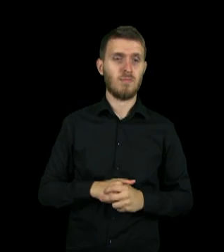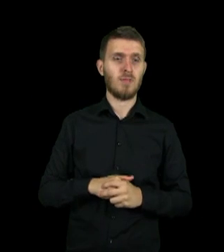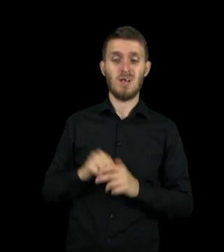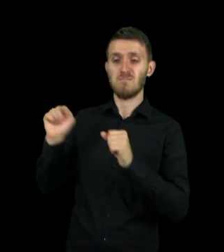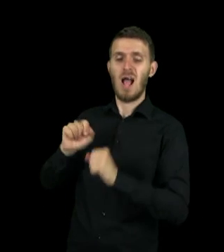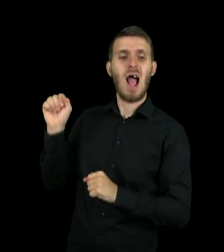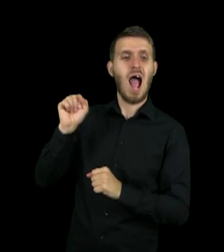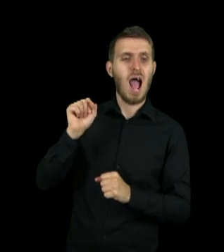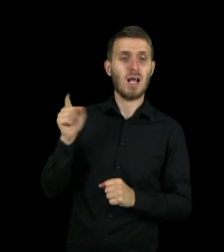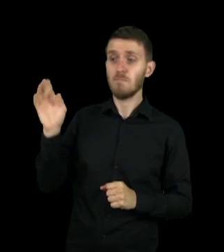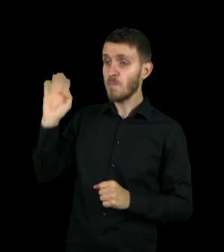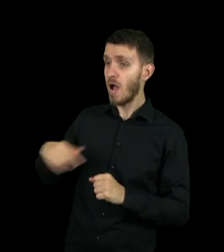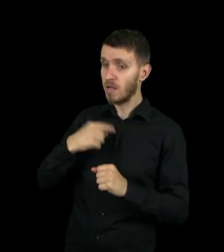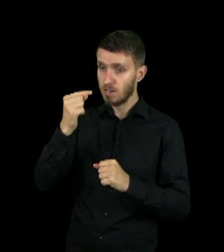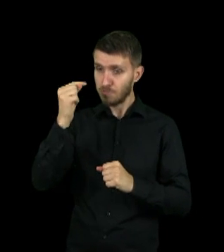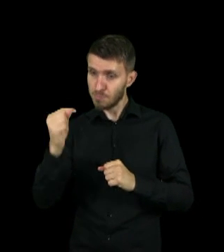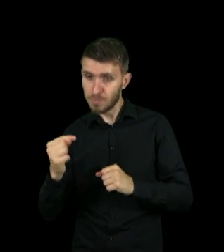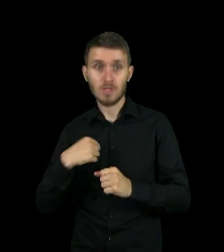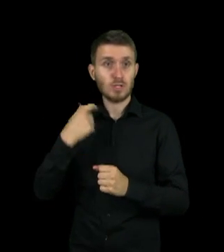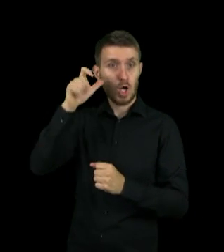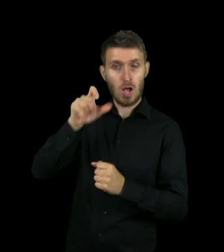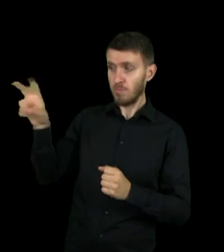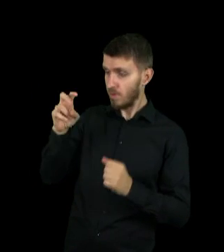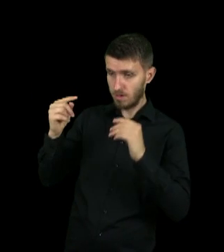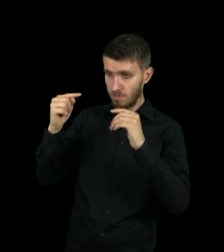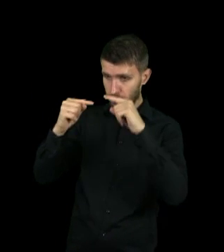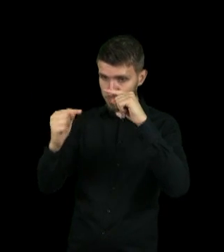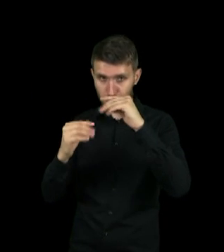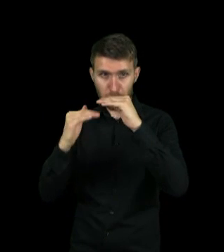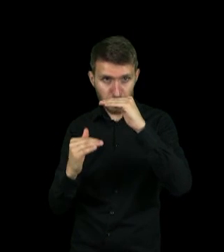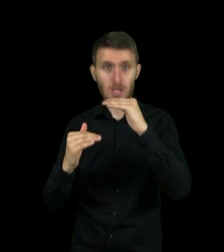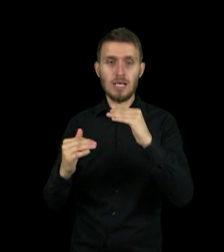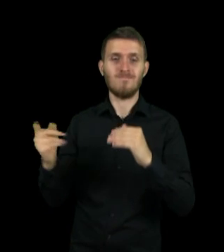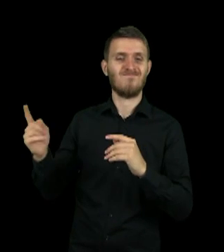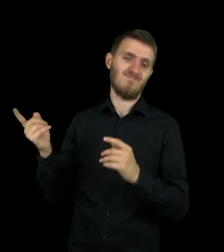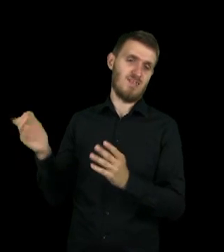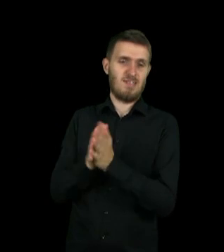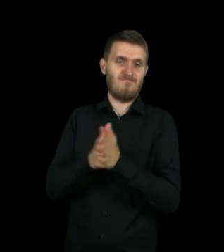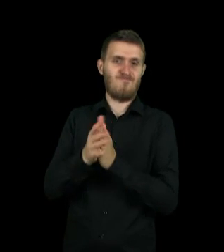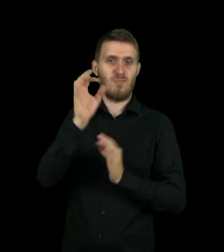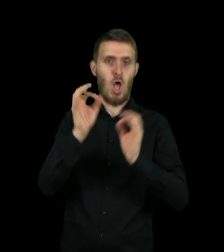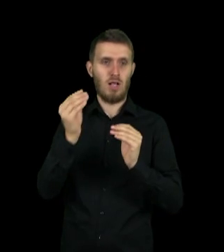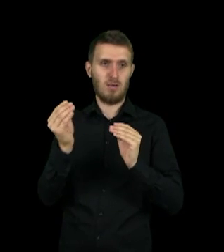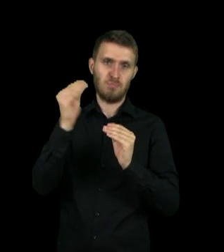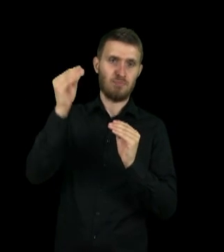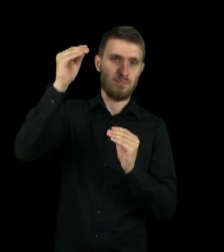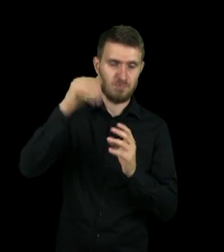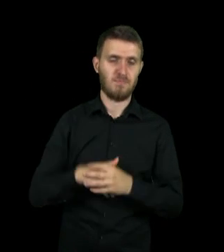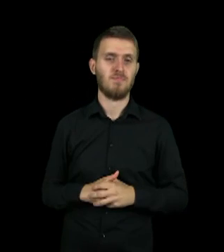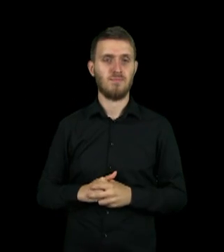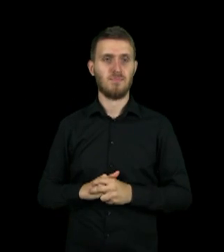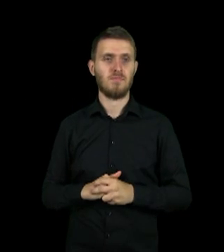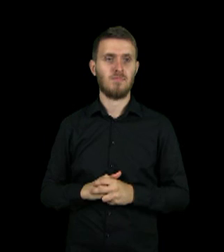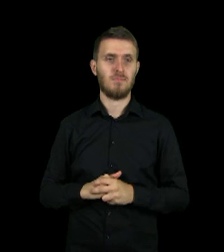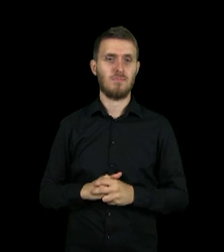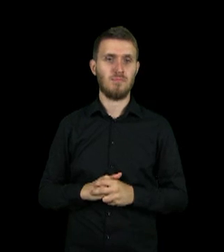emitent zł 7 za transakcję te zł 7 2 zł nazywa się opłatą